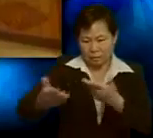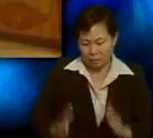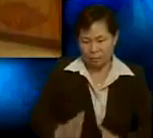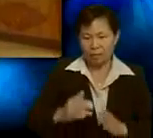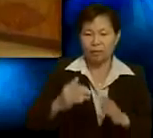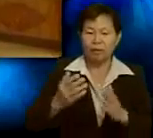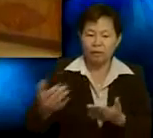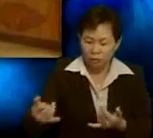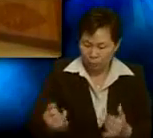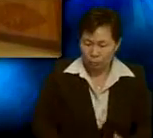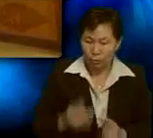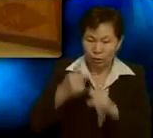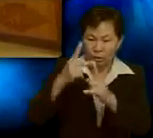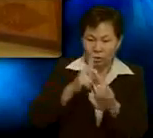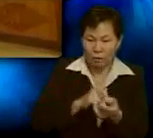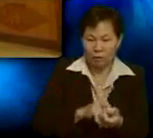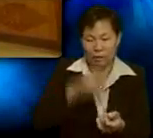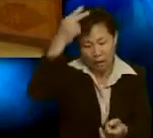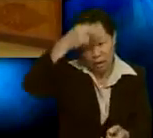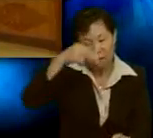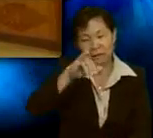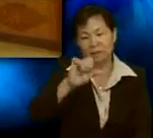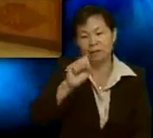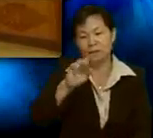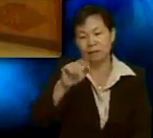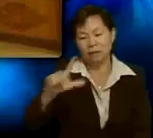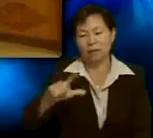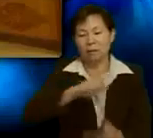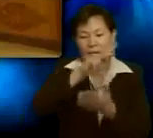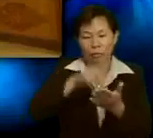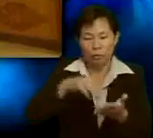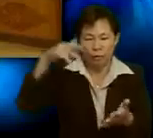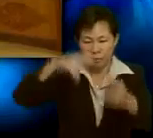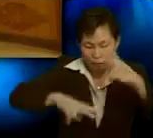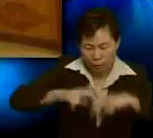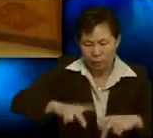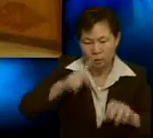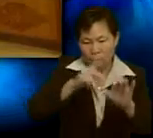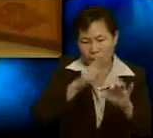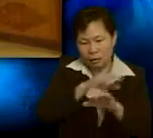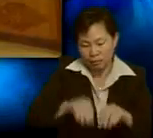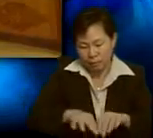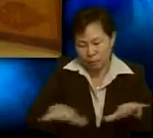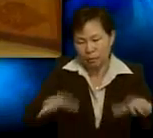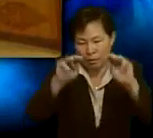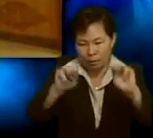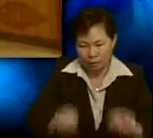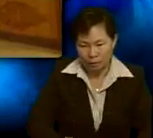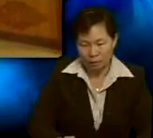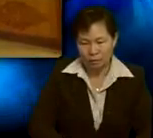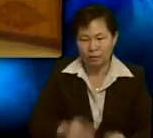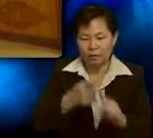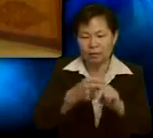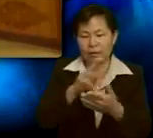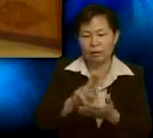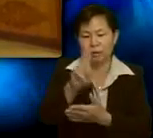tetamu jemputan khas kita iaitu Dr. Kaizi Haji Ismail daripada Pusat Pengajian Psikologi dan Perkembangan Manusia